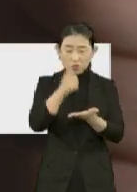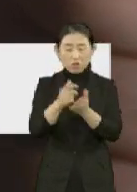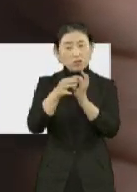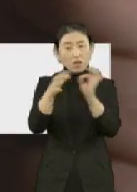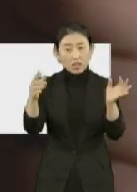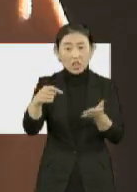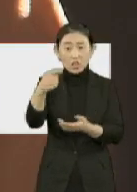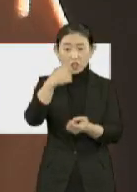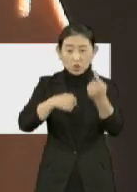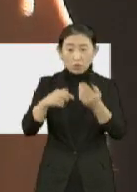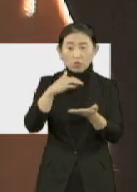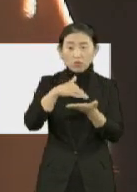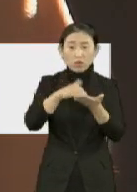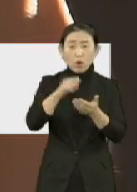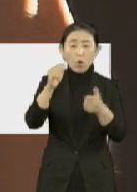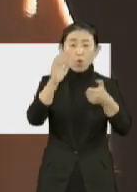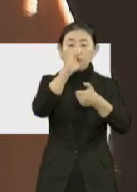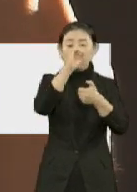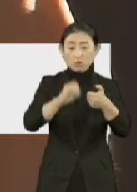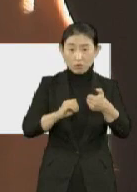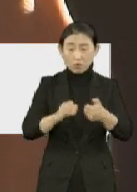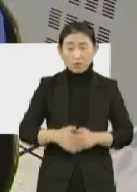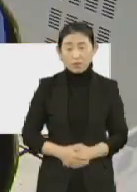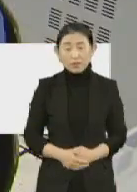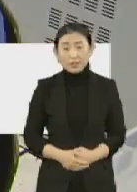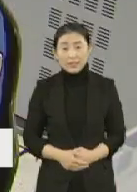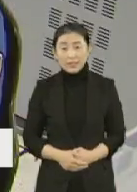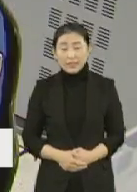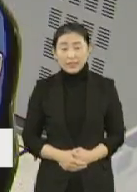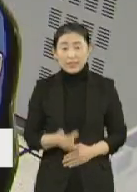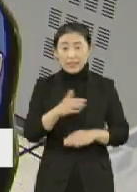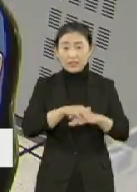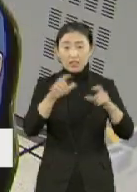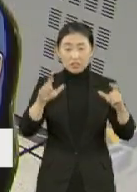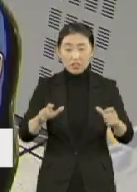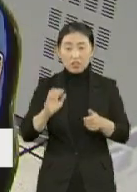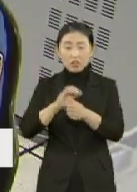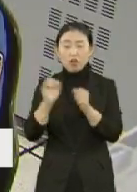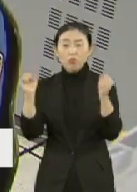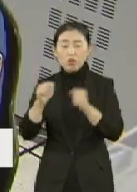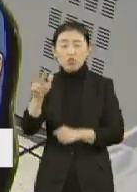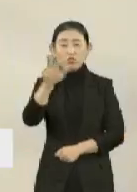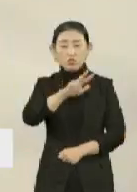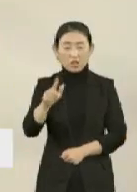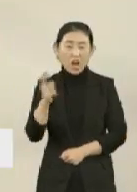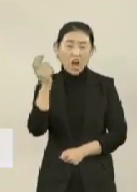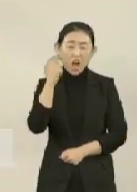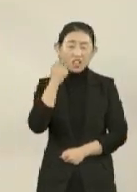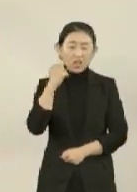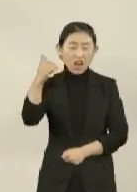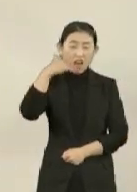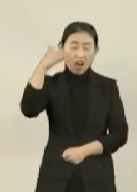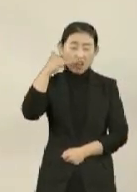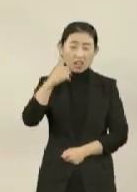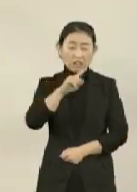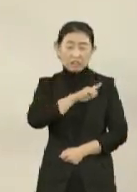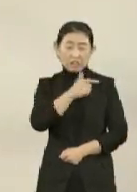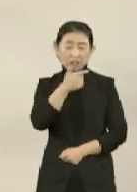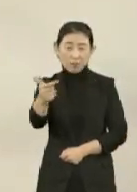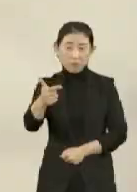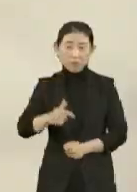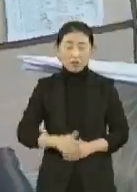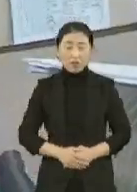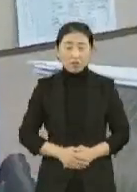관련 없는 신고만 50%에 육박합니다. 특히 대전은 경북과 함께 전국에서 허위 신고 비율이 가장 높은 것으로